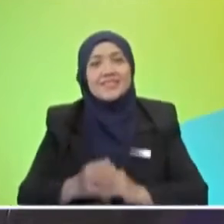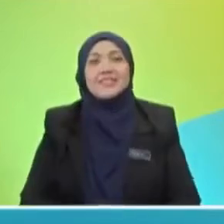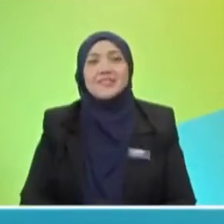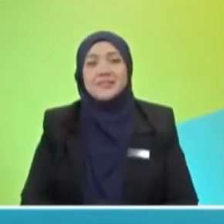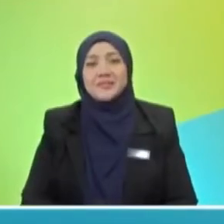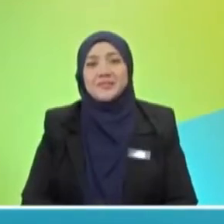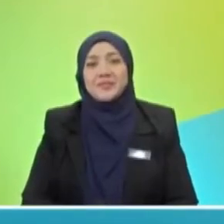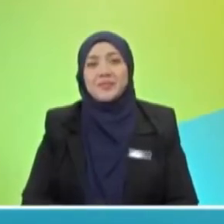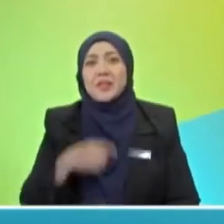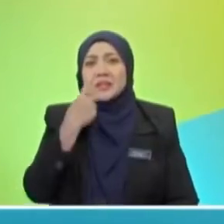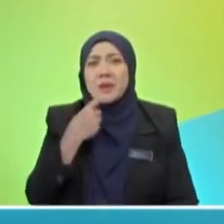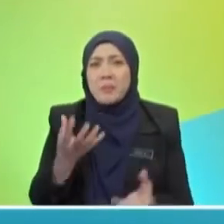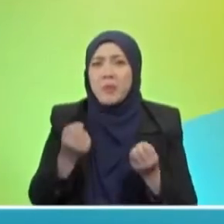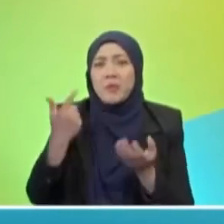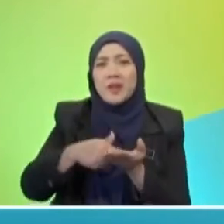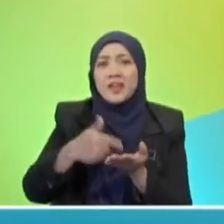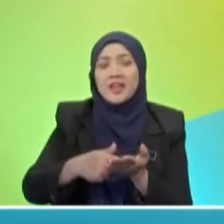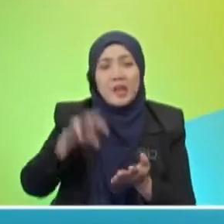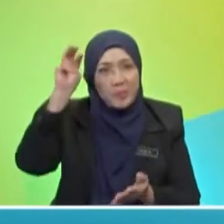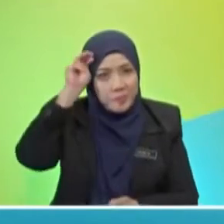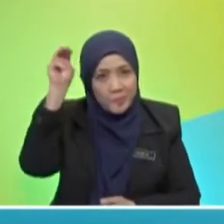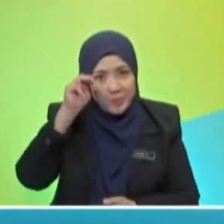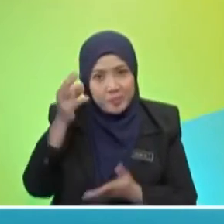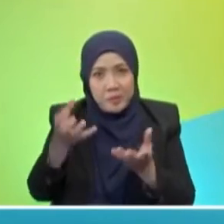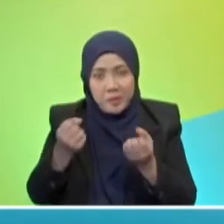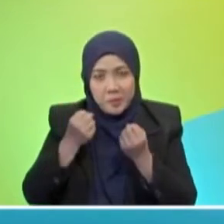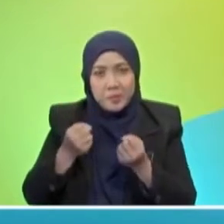Seterusnya, siapa nak cuba? Angkat tangan. Ya, Munzir, silakan.